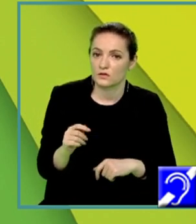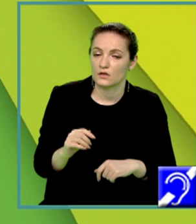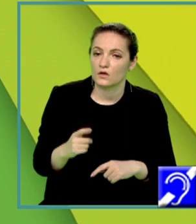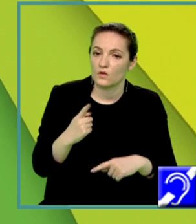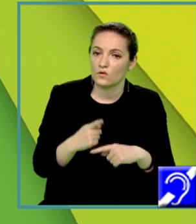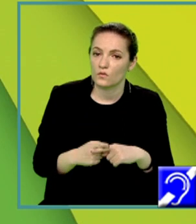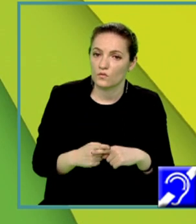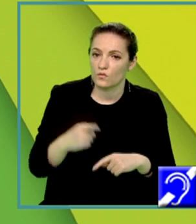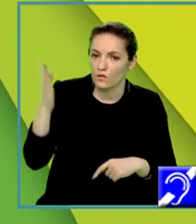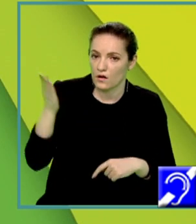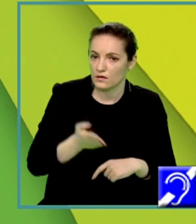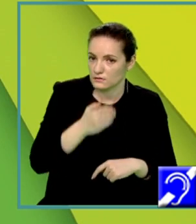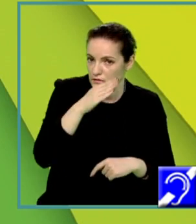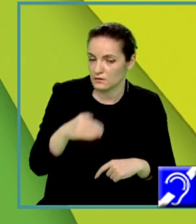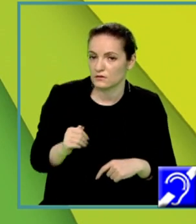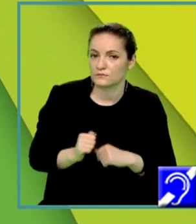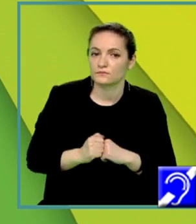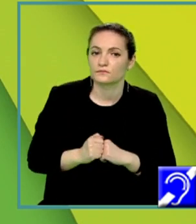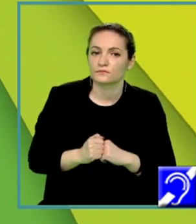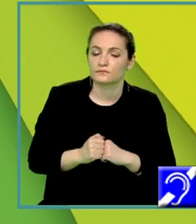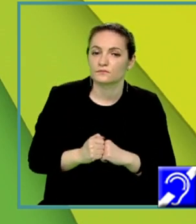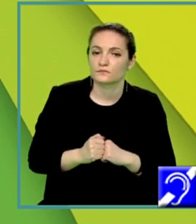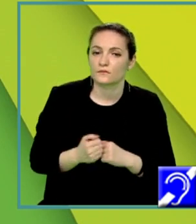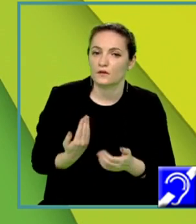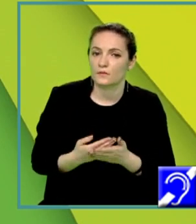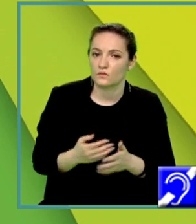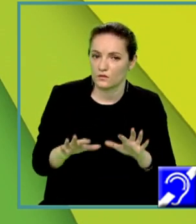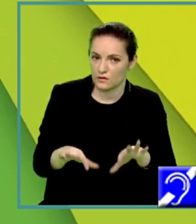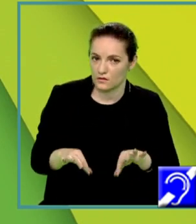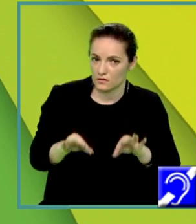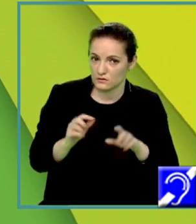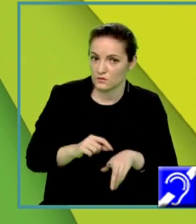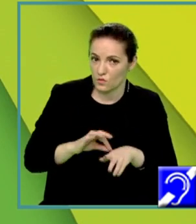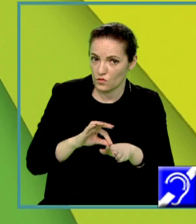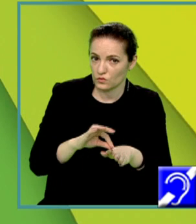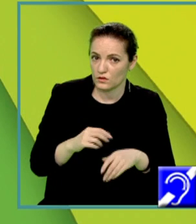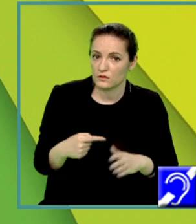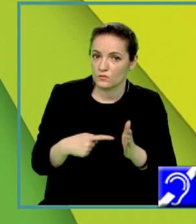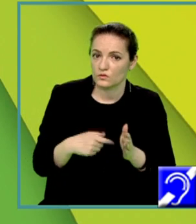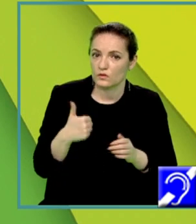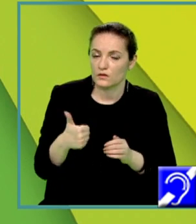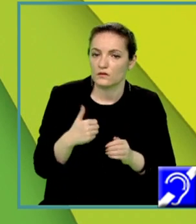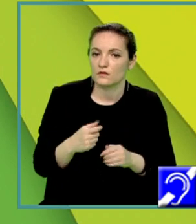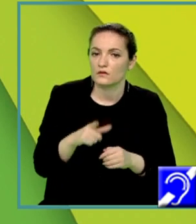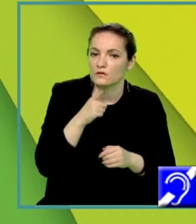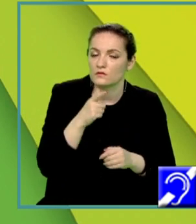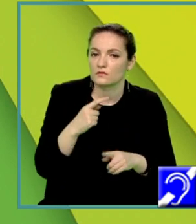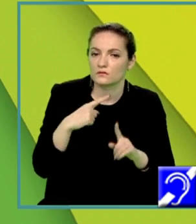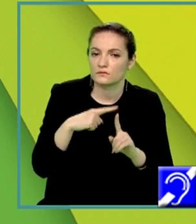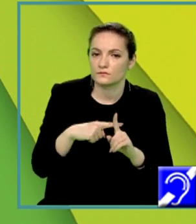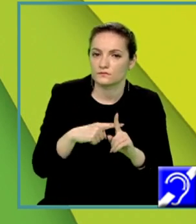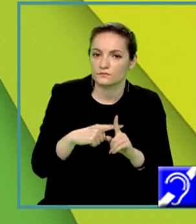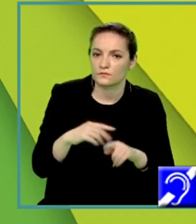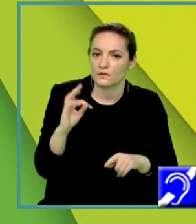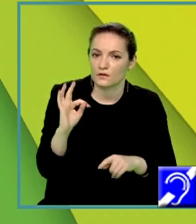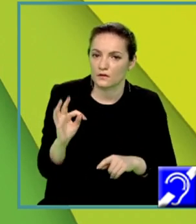de coordonate. Pentru a găsi coordonatele punctului A, în care graficul funcției f intersectează